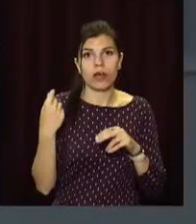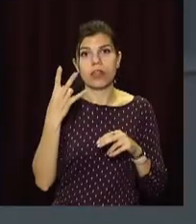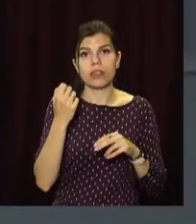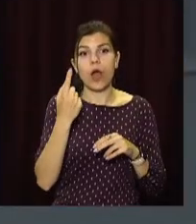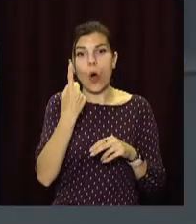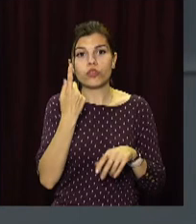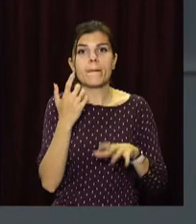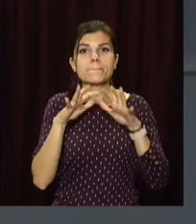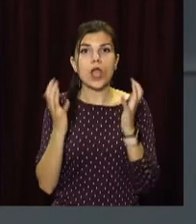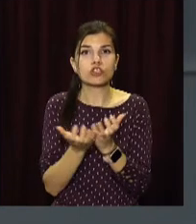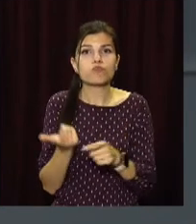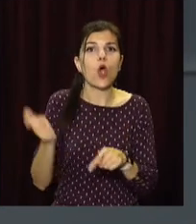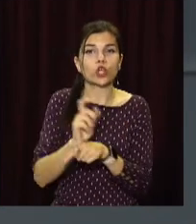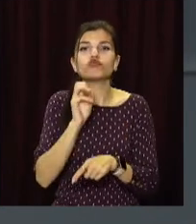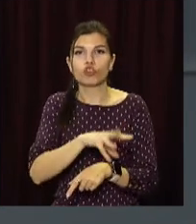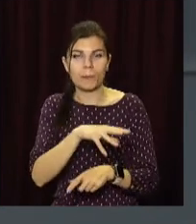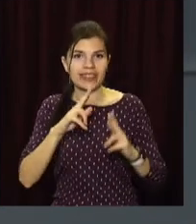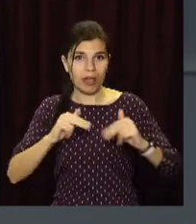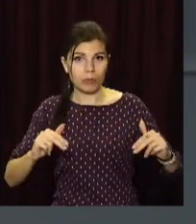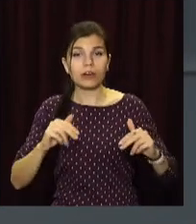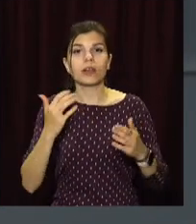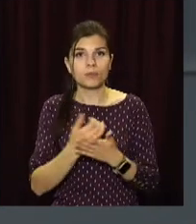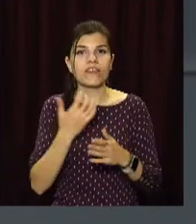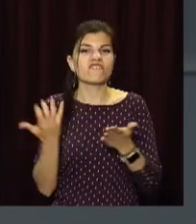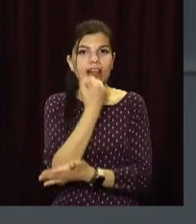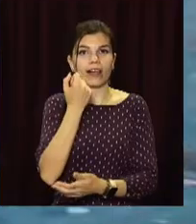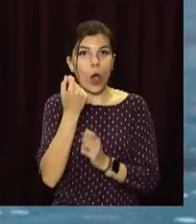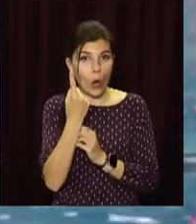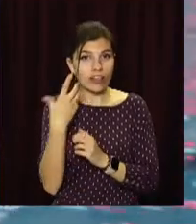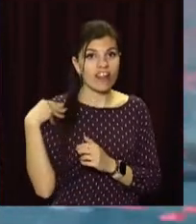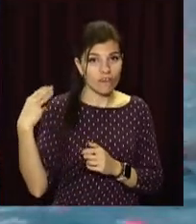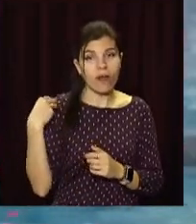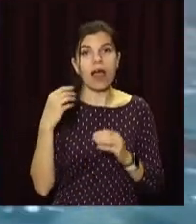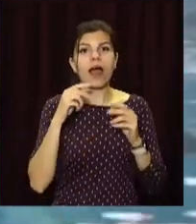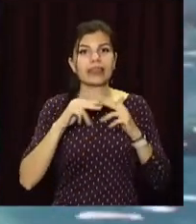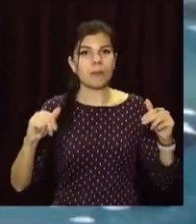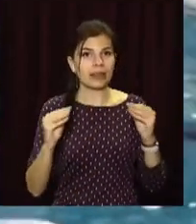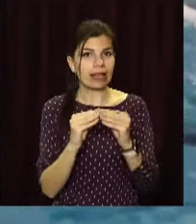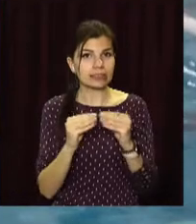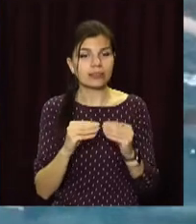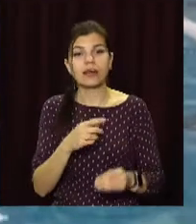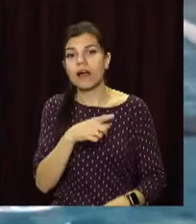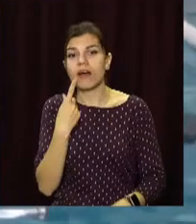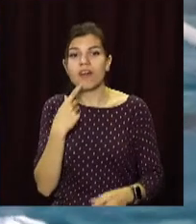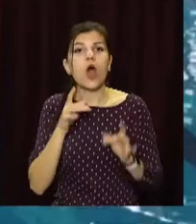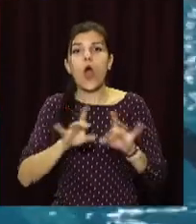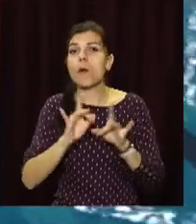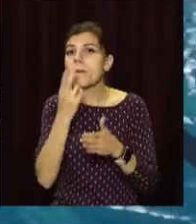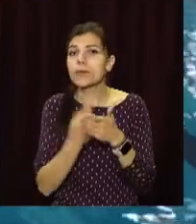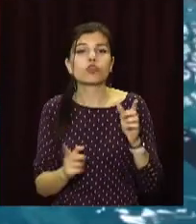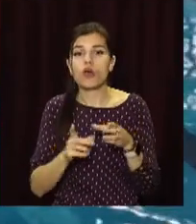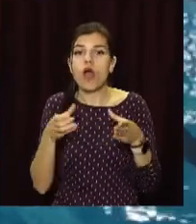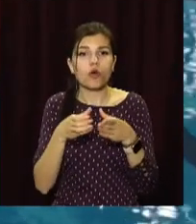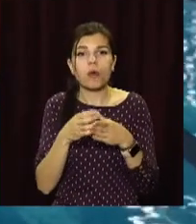один м'яч більше, ніж суперники, і перемогли з рахунком 11-10. Наставник дніпрян пояснює поразку досить просто. Команда